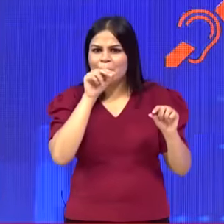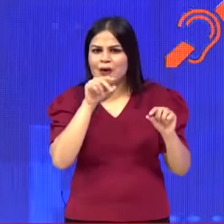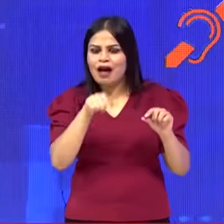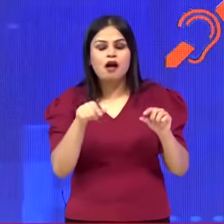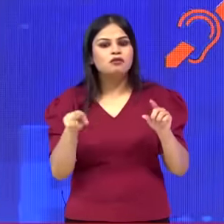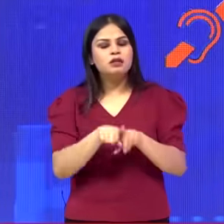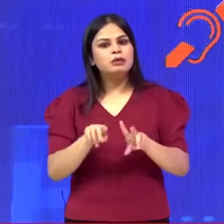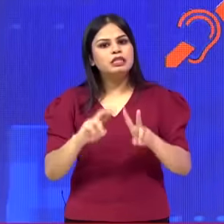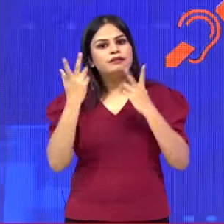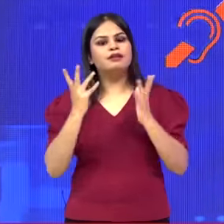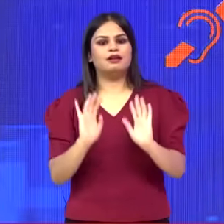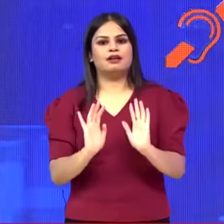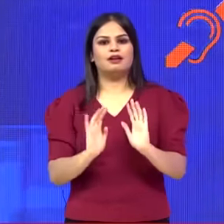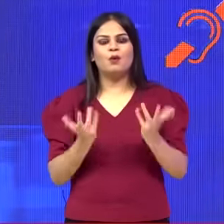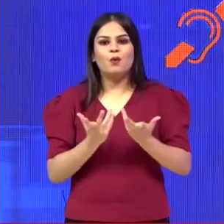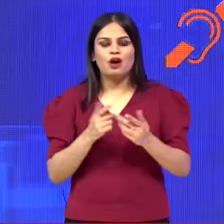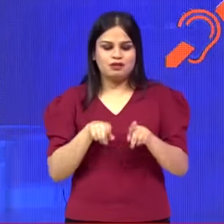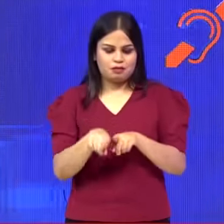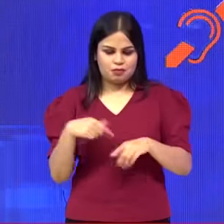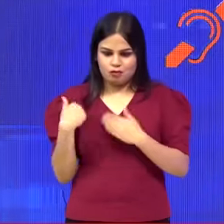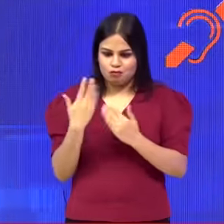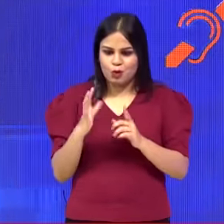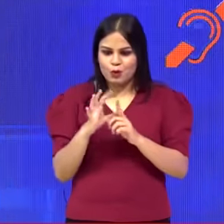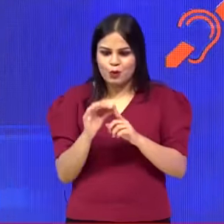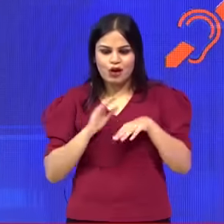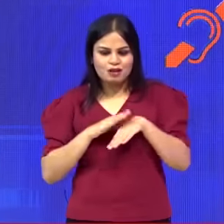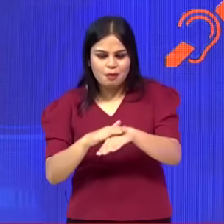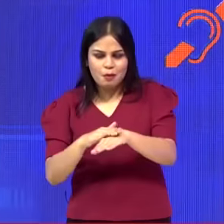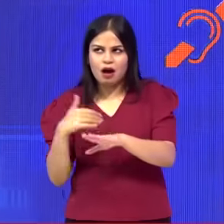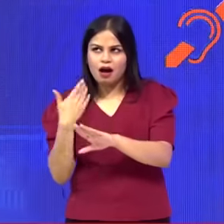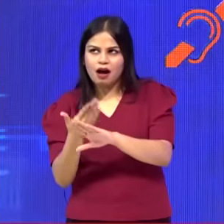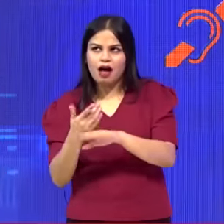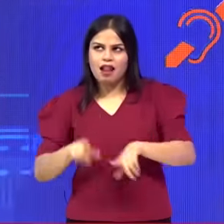डिपेंड करता है कि व्हाट यू गोइंग थ्रू एंड स्टफ लाइक दैट, तो ये सब